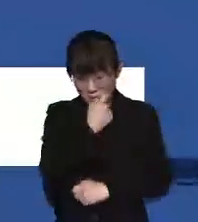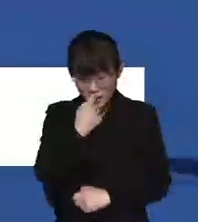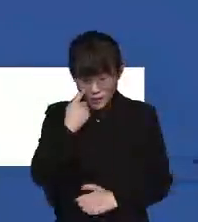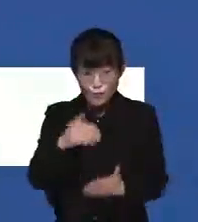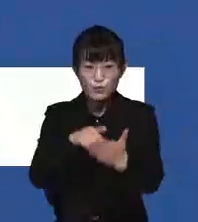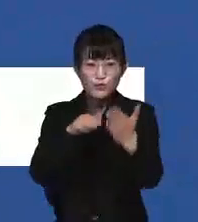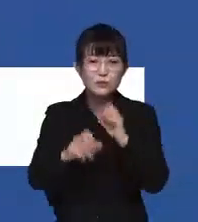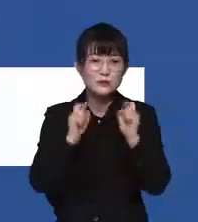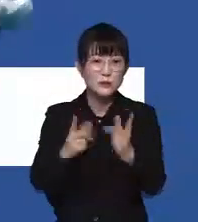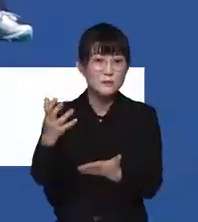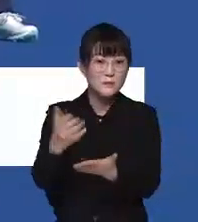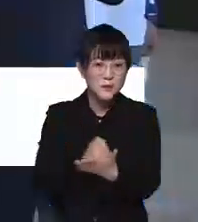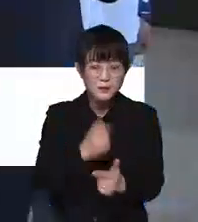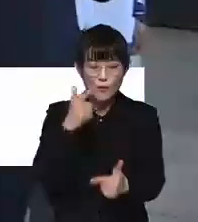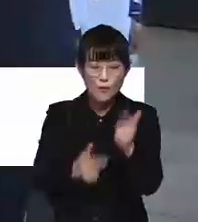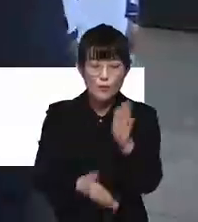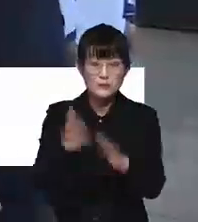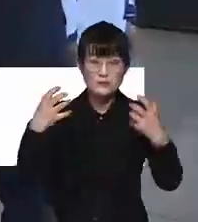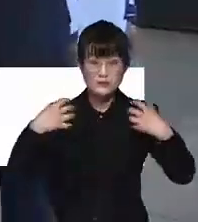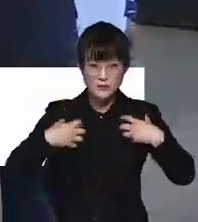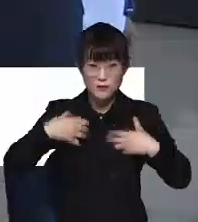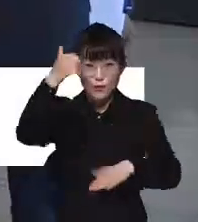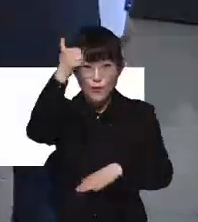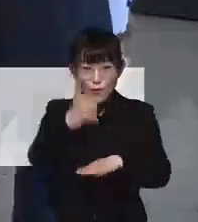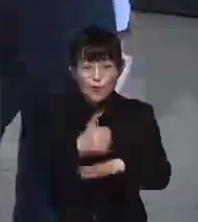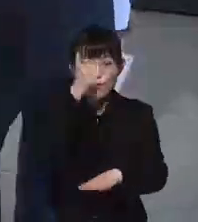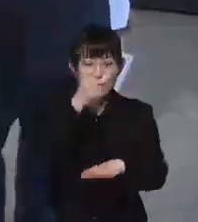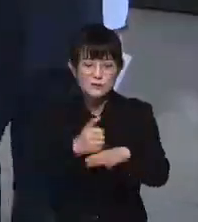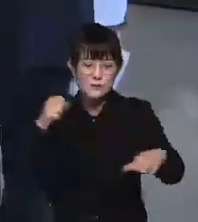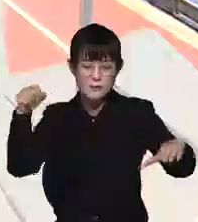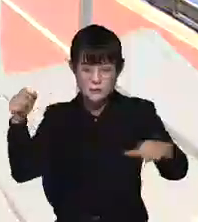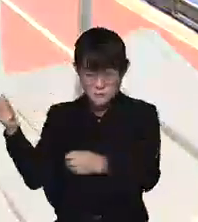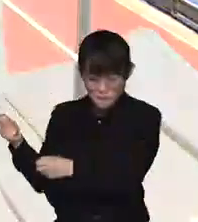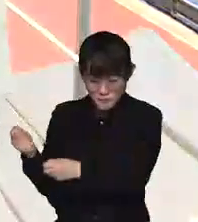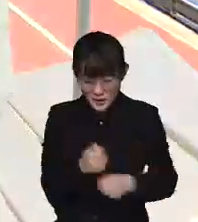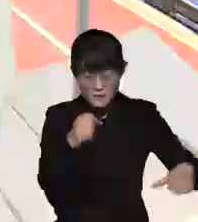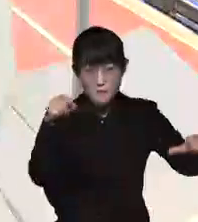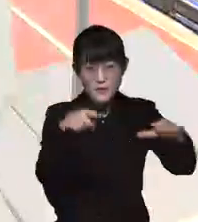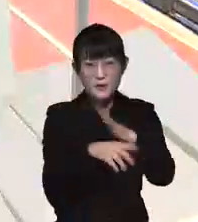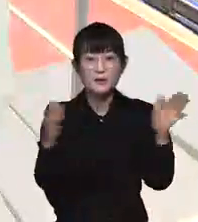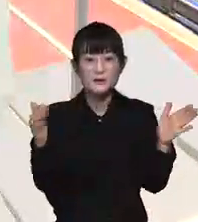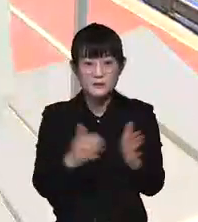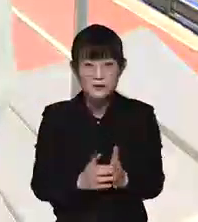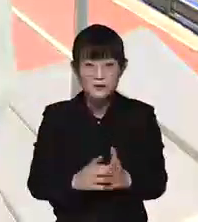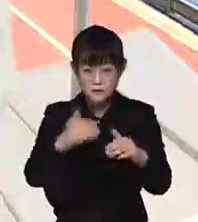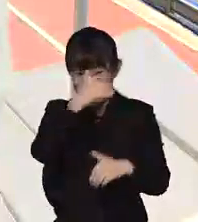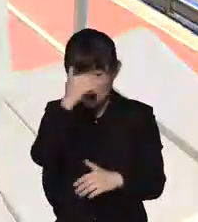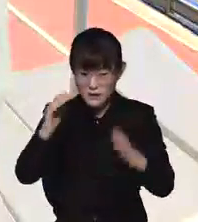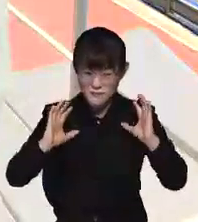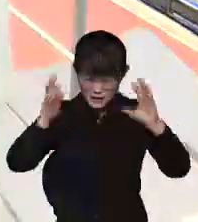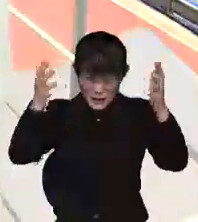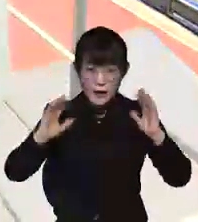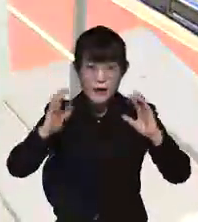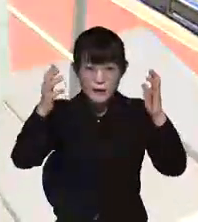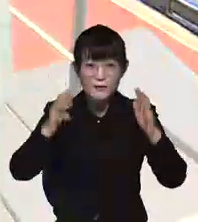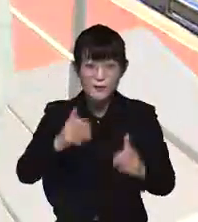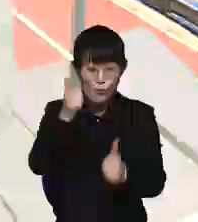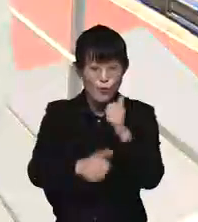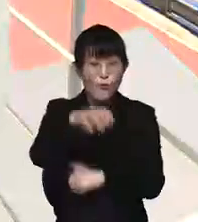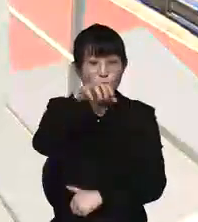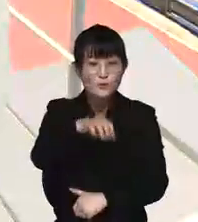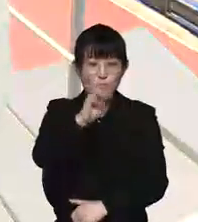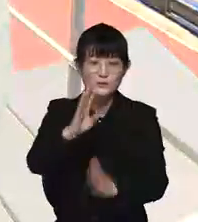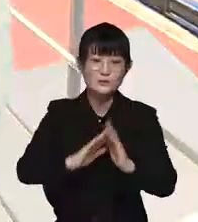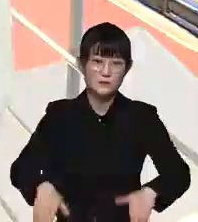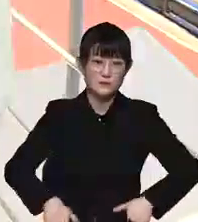전남 대표 목포시청팀이 극적인 결승골을 넣습니다. 홈 관중들의 열띤 응원을 등에 업고 경기장마다 광주